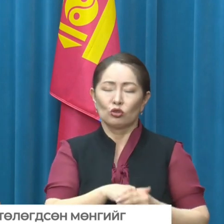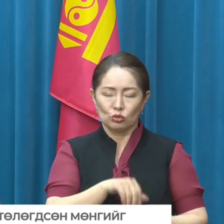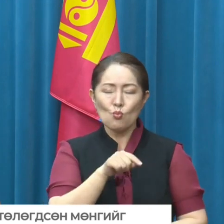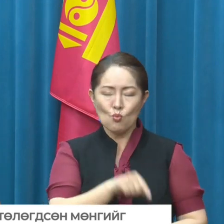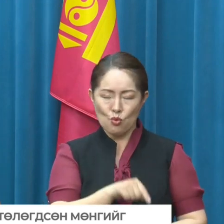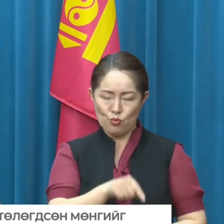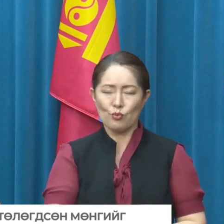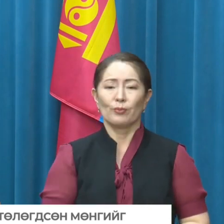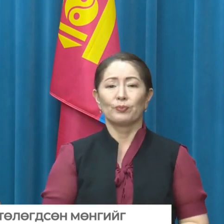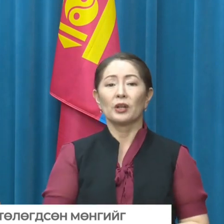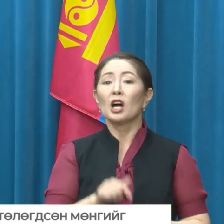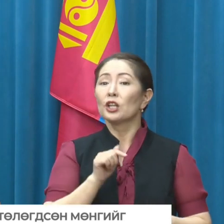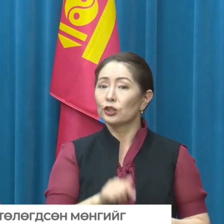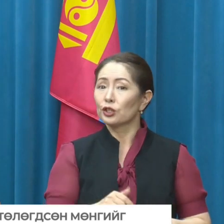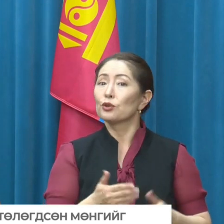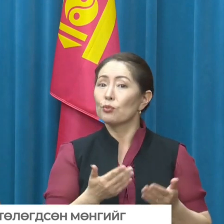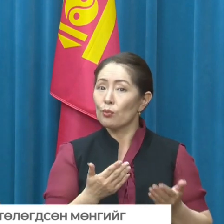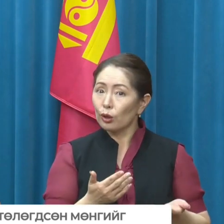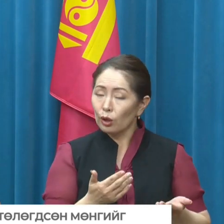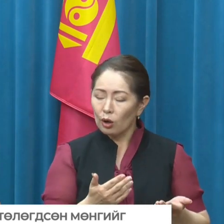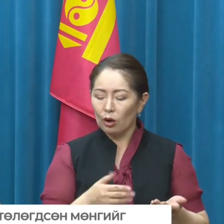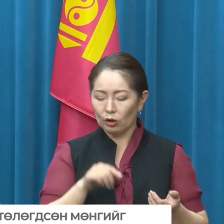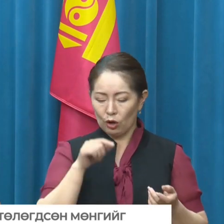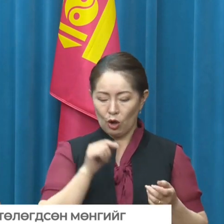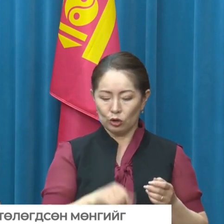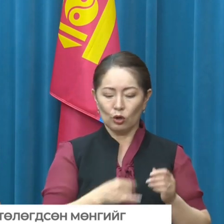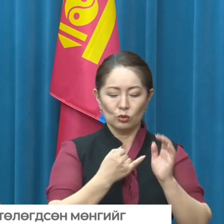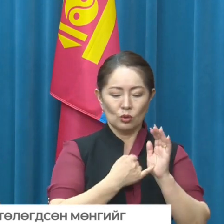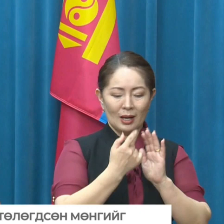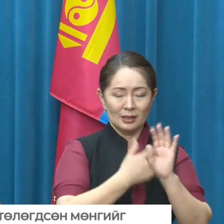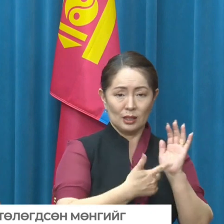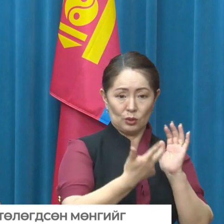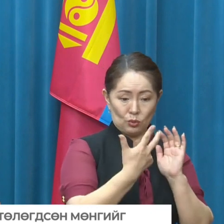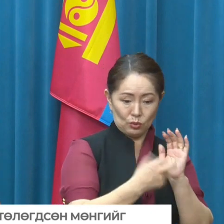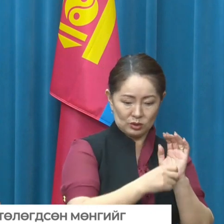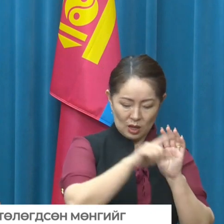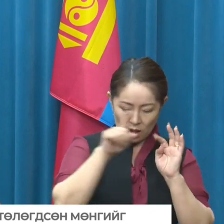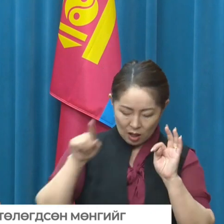За тийм учраас энэ жилийн одоо 6 сарын 30 бол 12 сарын 31-нд